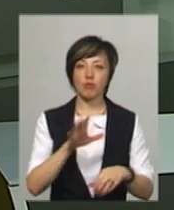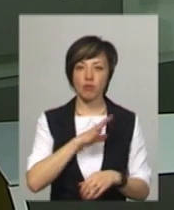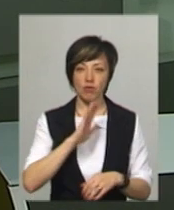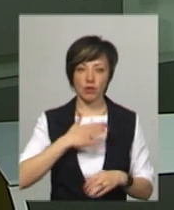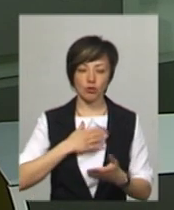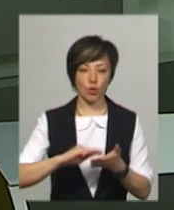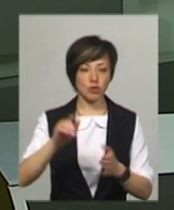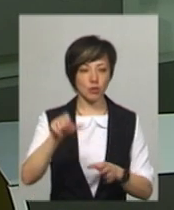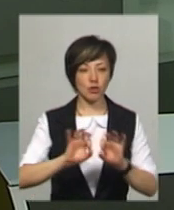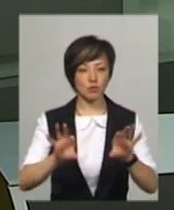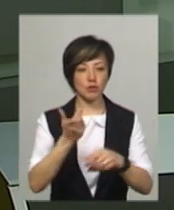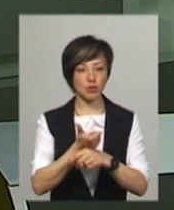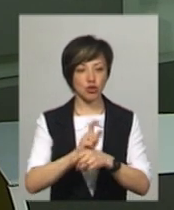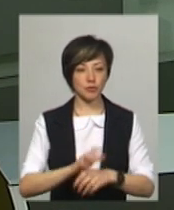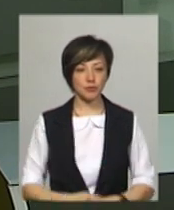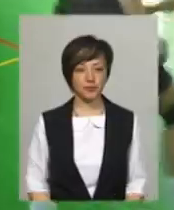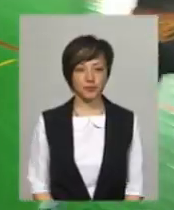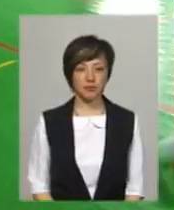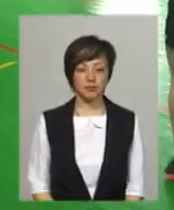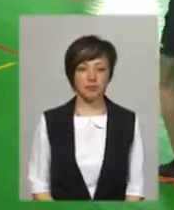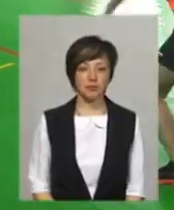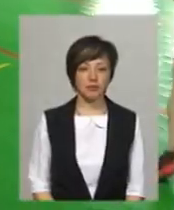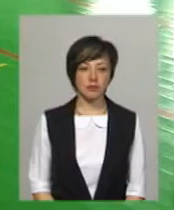Андрій Гуменний. Він розповість більше.